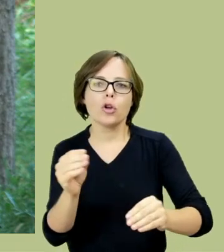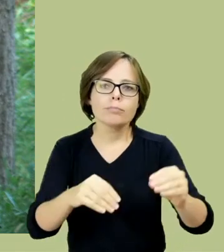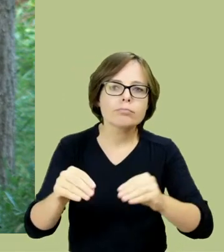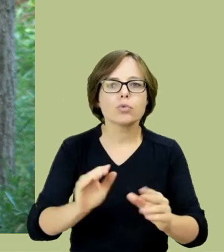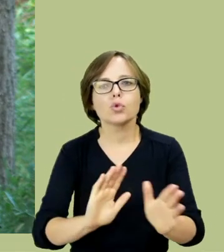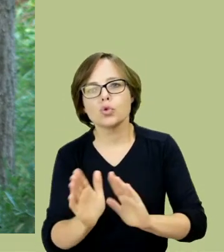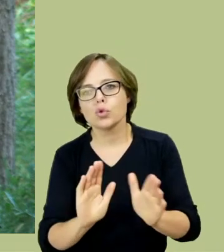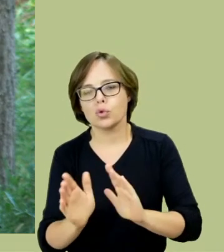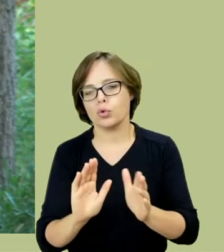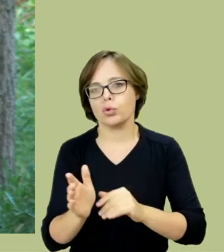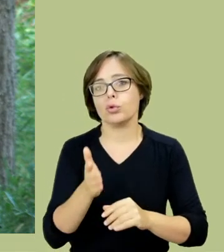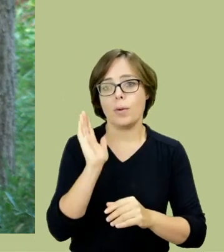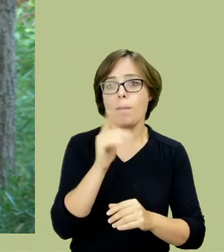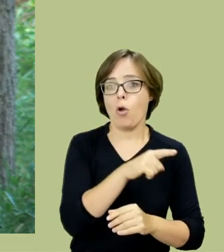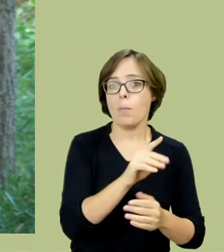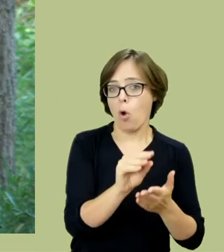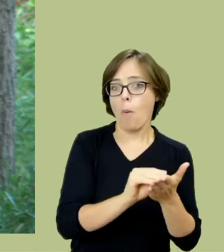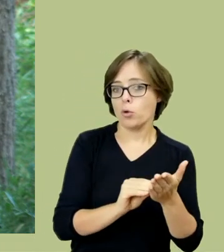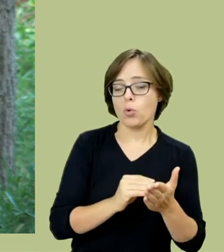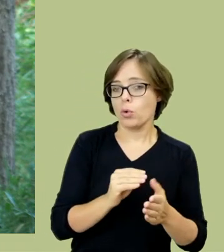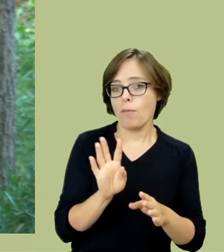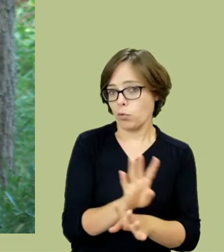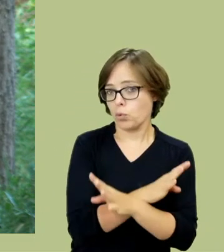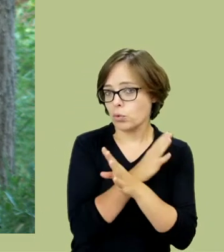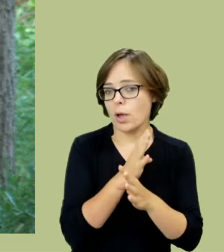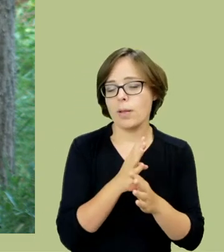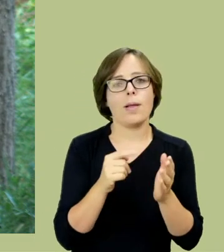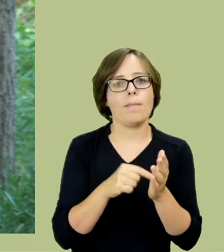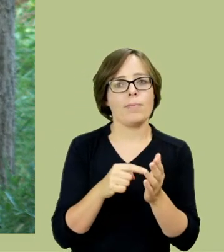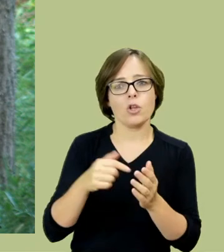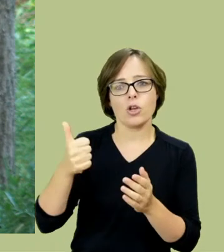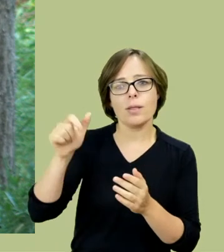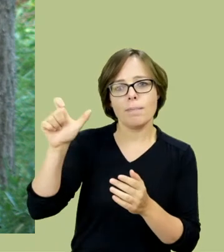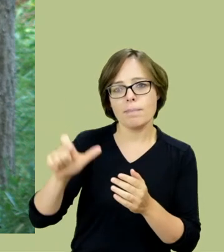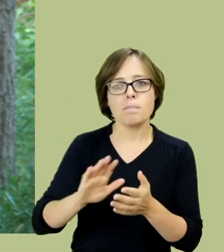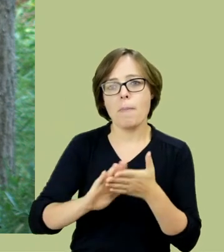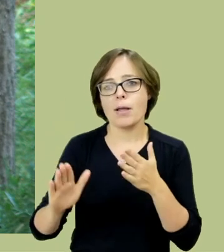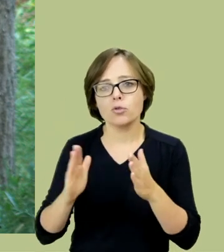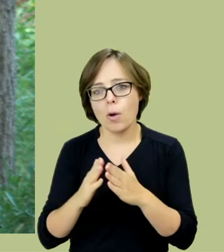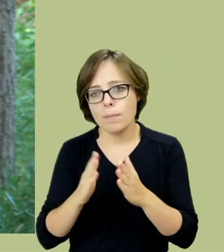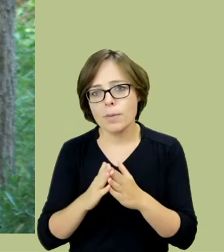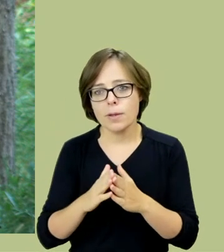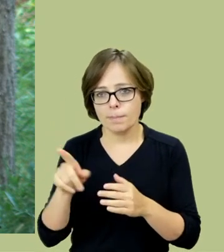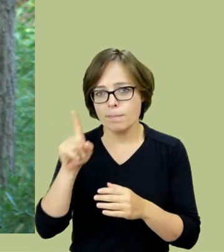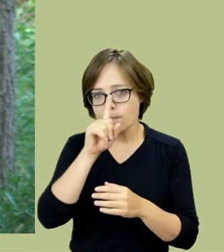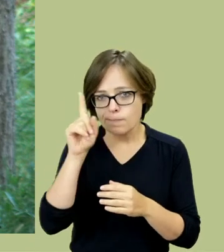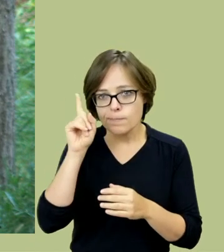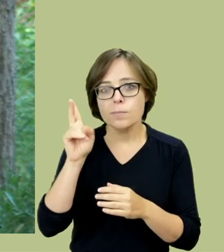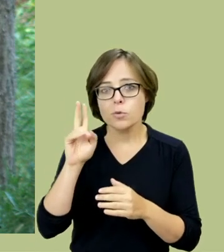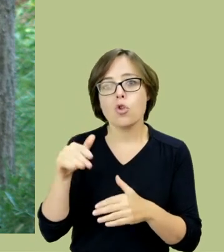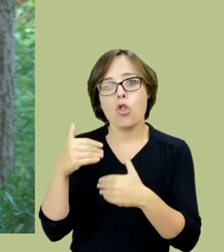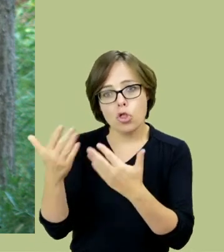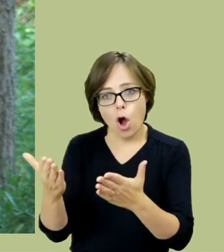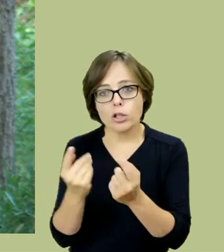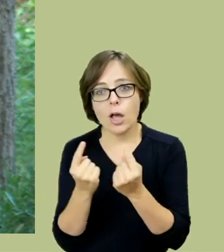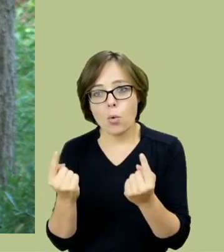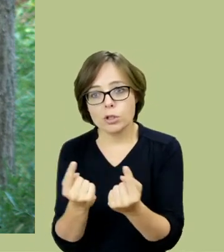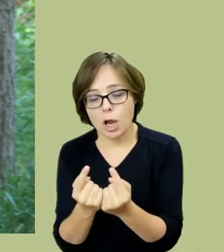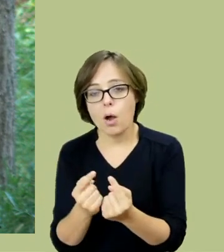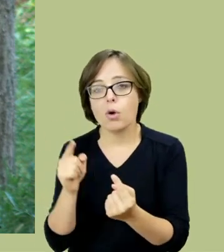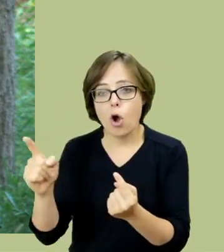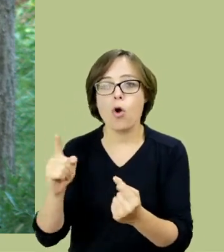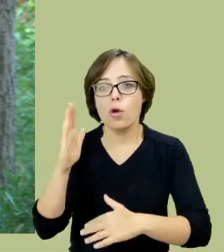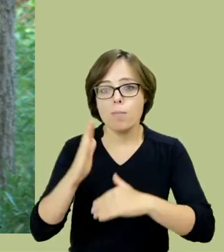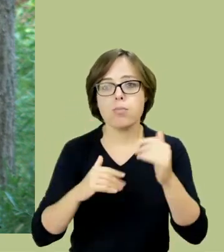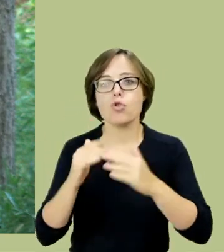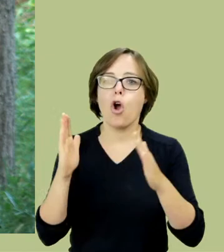ze wzruszeniem, że jeden z takich bezdomnych ludzi, który dostał tam działkę, wybudował sobie